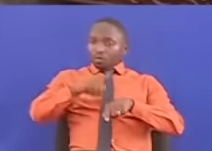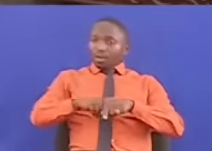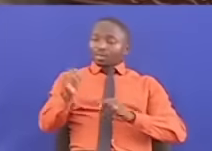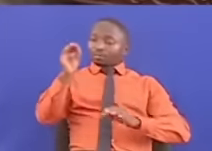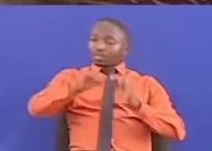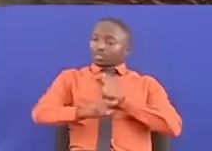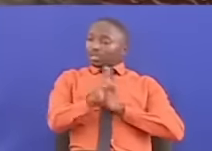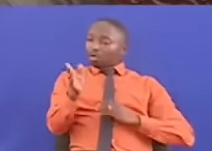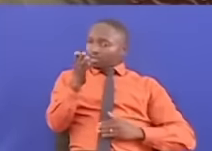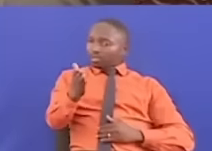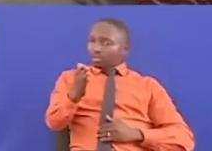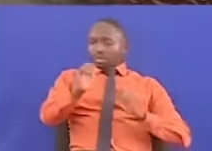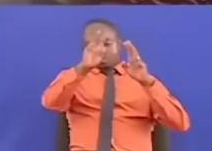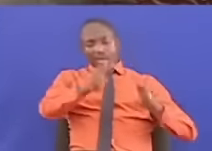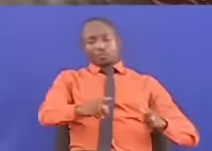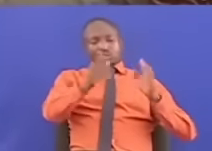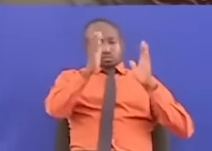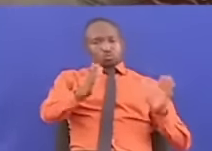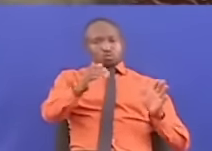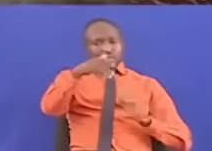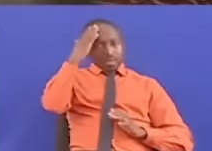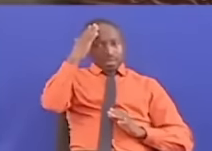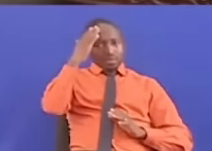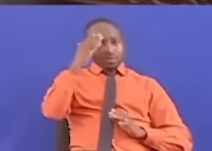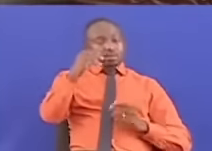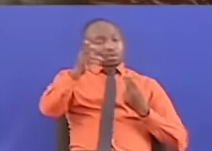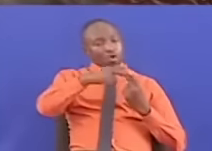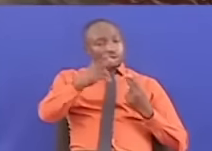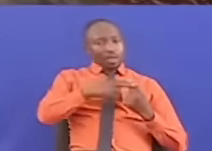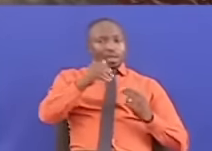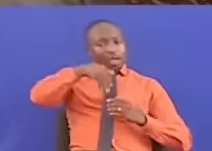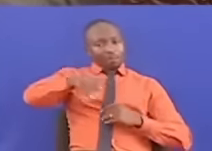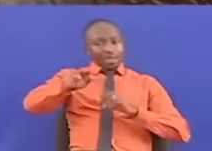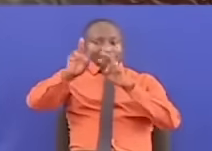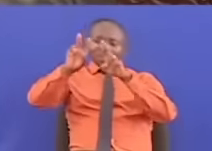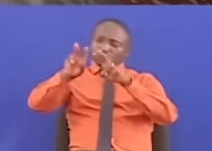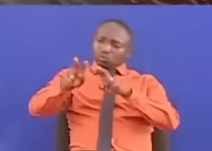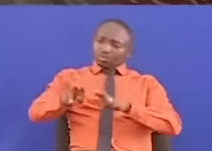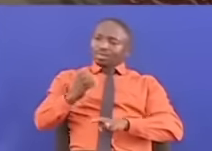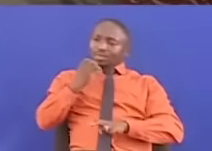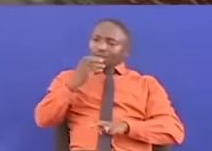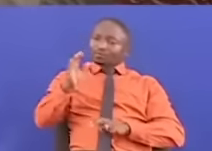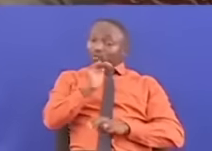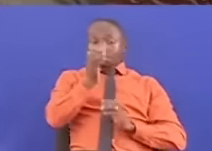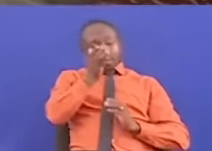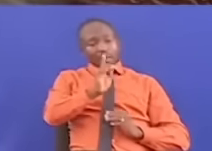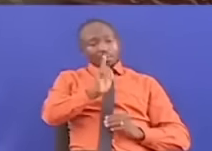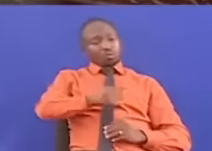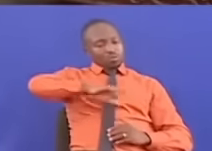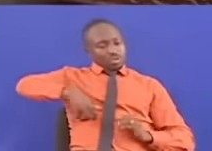hii mku mkuu wa serali daktari ameame amia kun